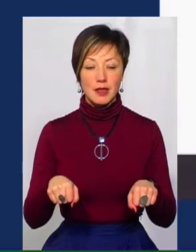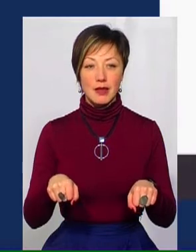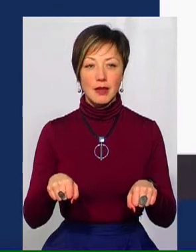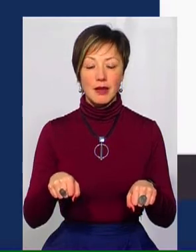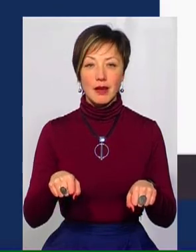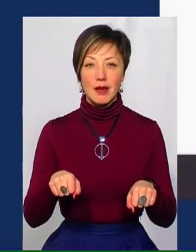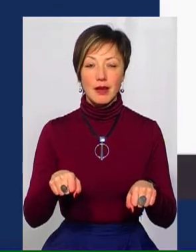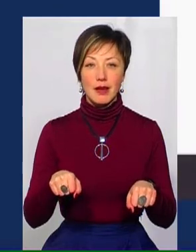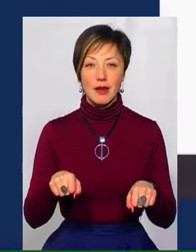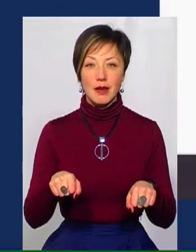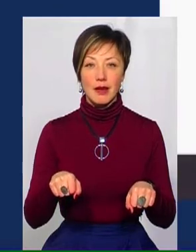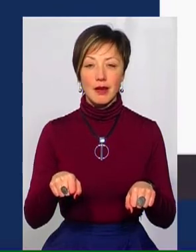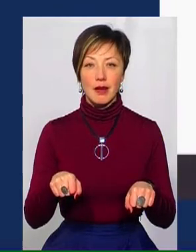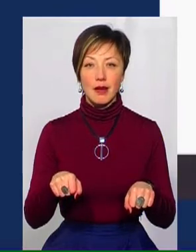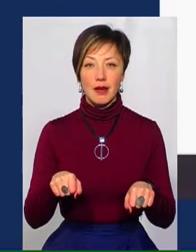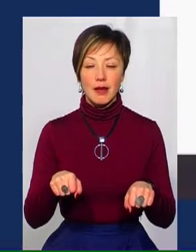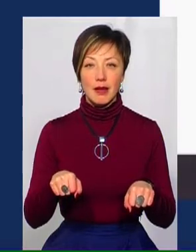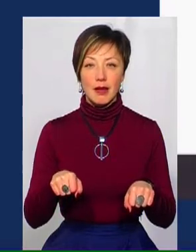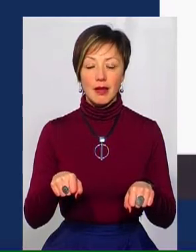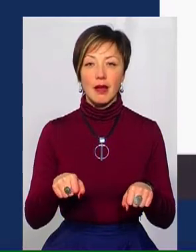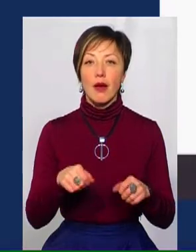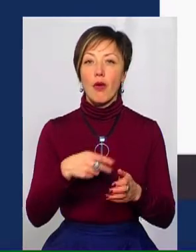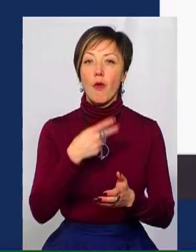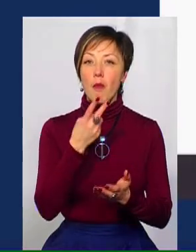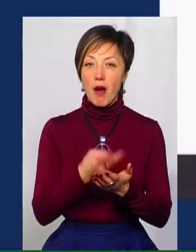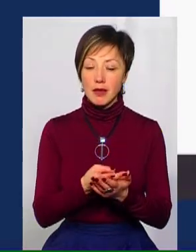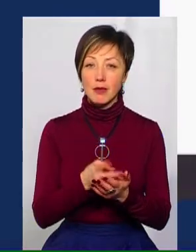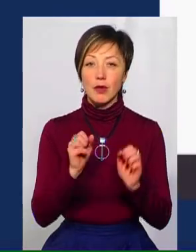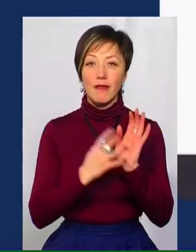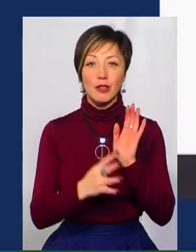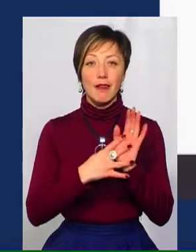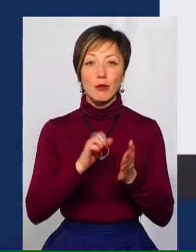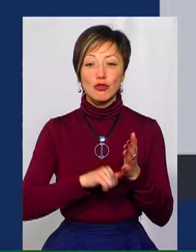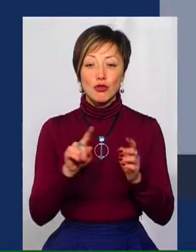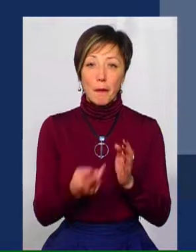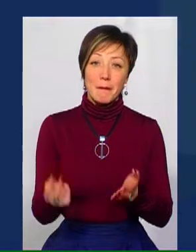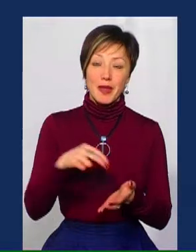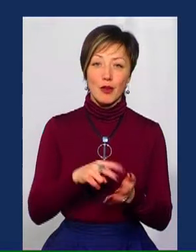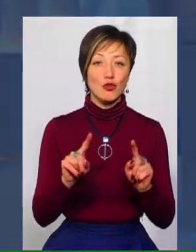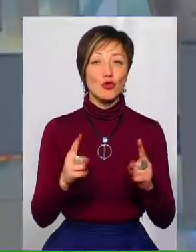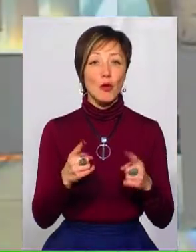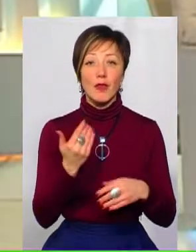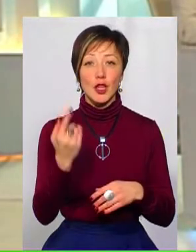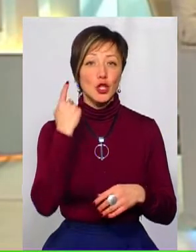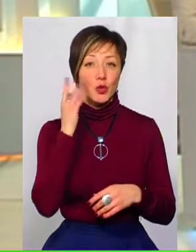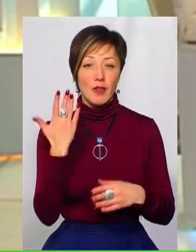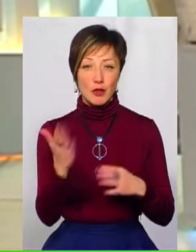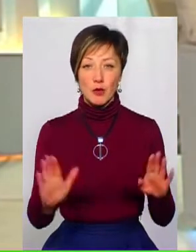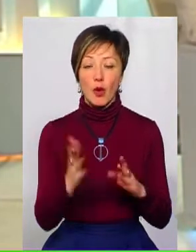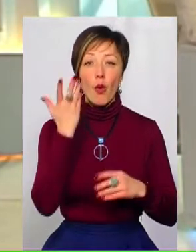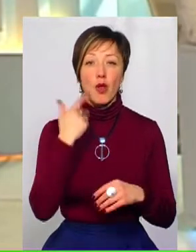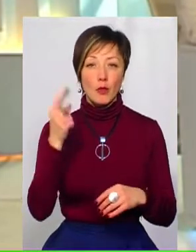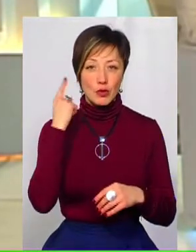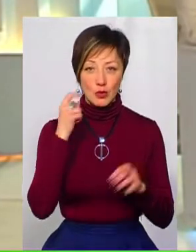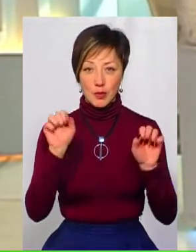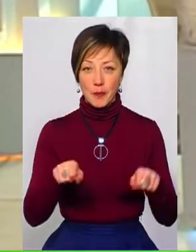знайдеться привід 99, привід, щоб піднятися. Але чому ми не чули вашу пісню? Коли її почуємо?